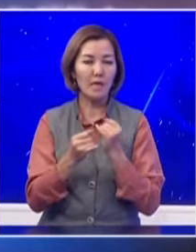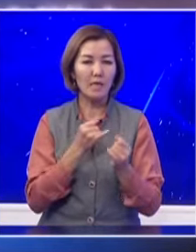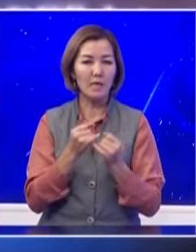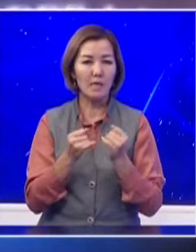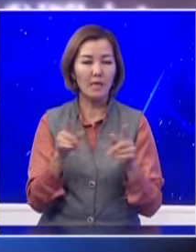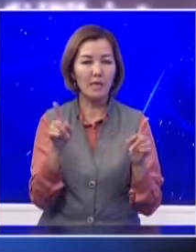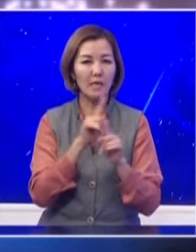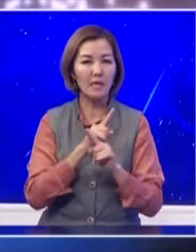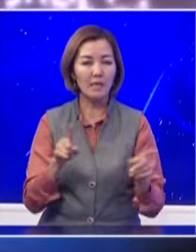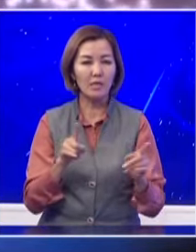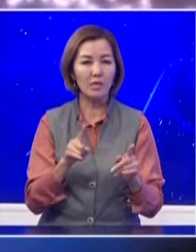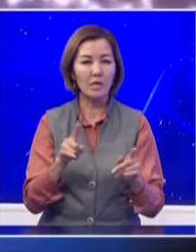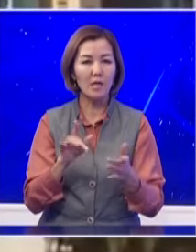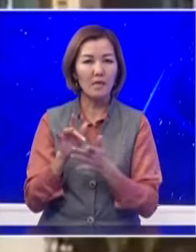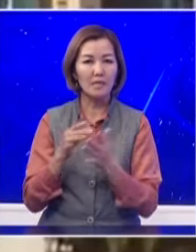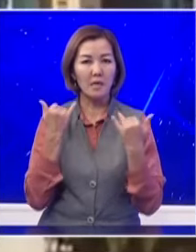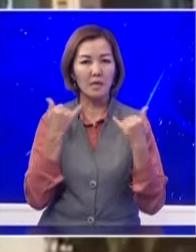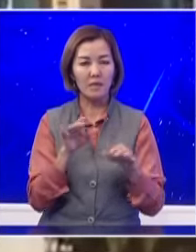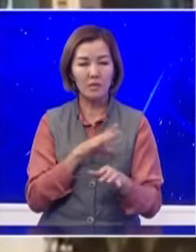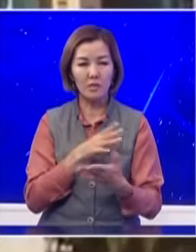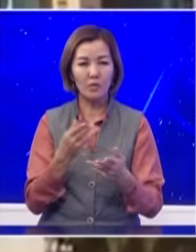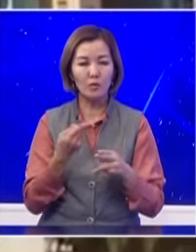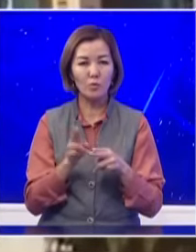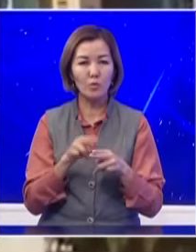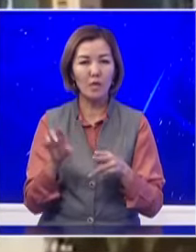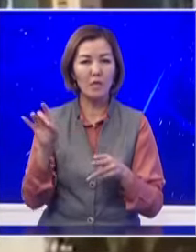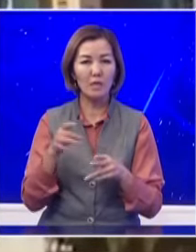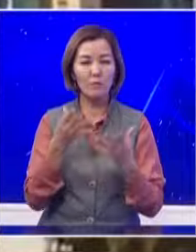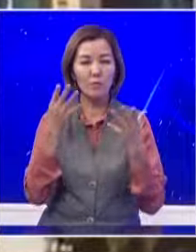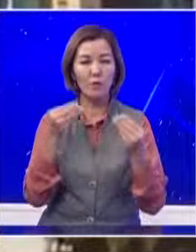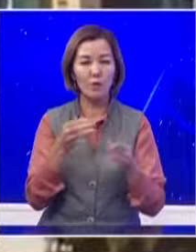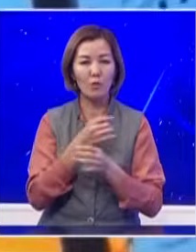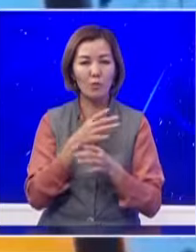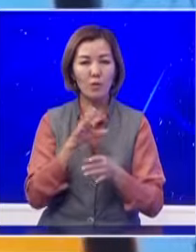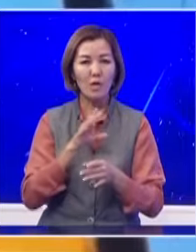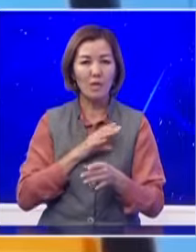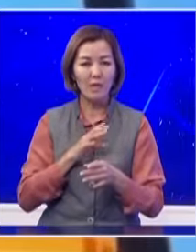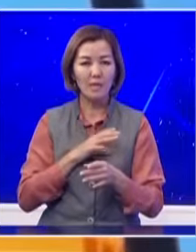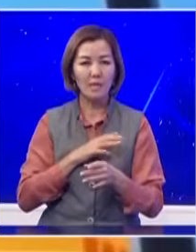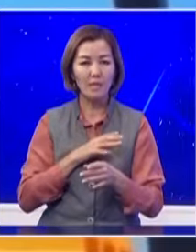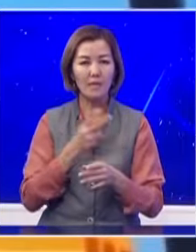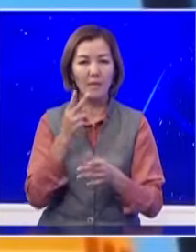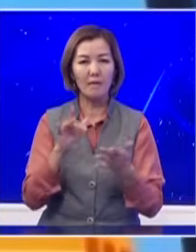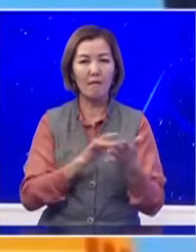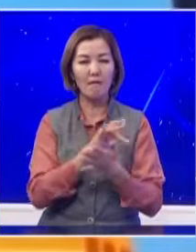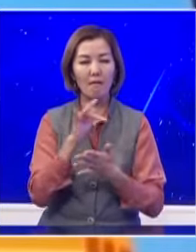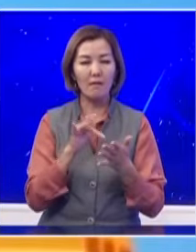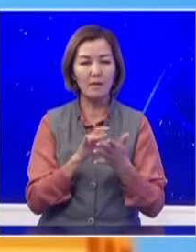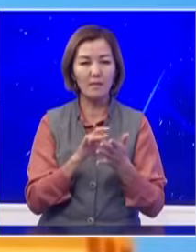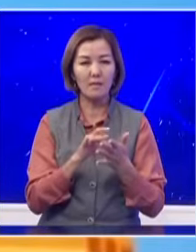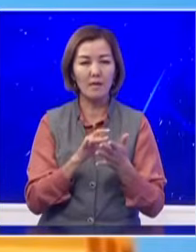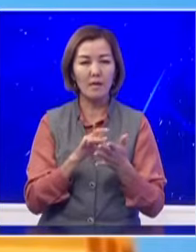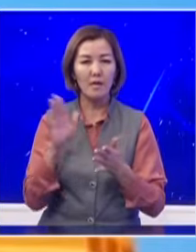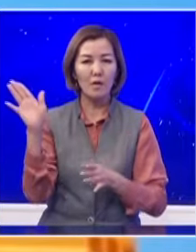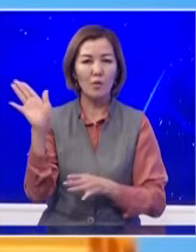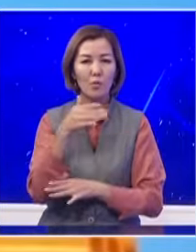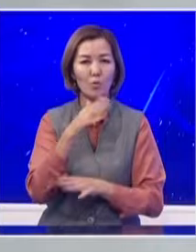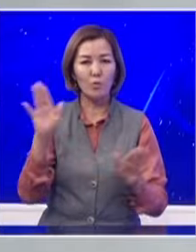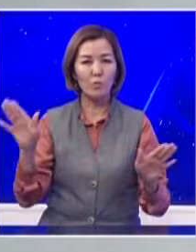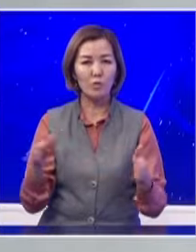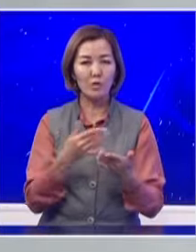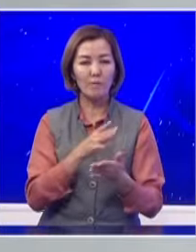ерекше бейнесі саяхатшыларды тәнтті етті. Сондай-ақ республика күніне орай Канаданың Торонто және Калгари қаласында көк байрағымыз желбіреді.